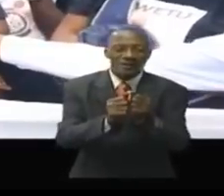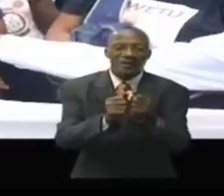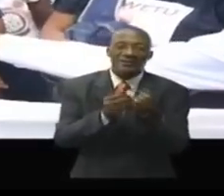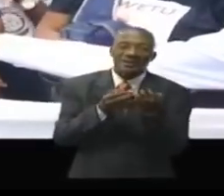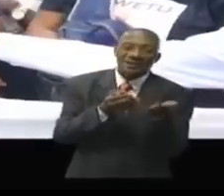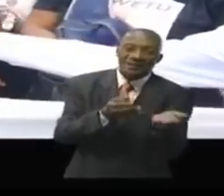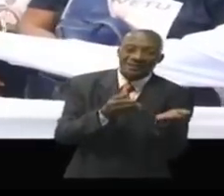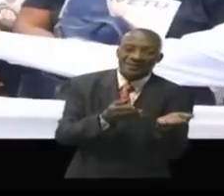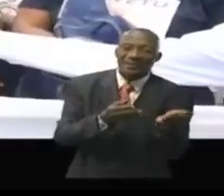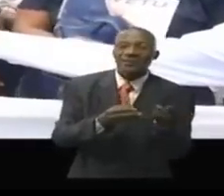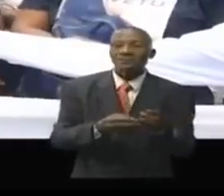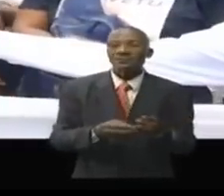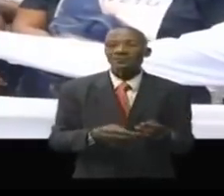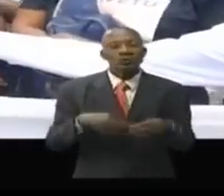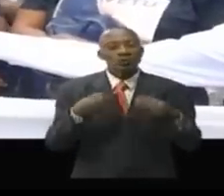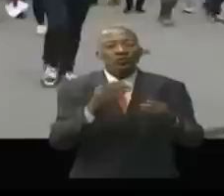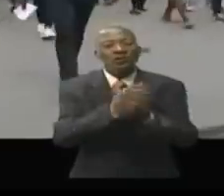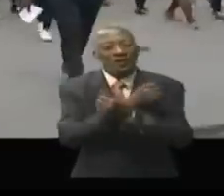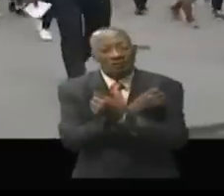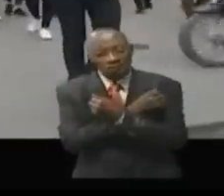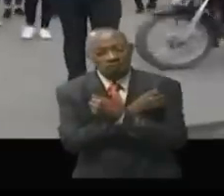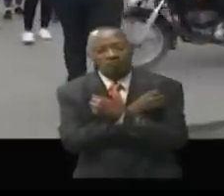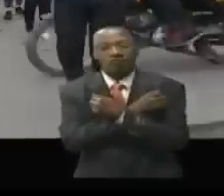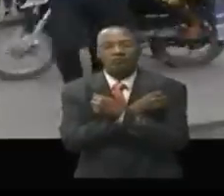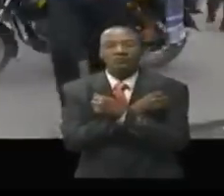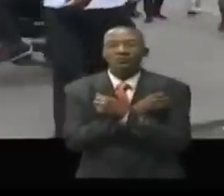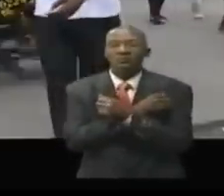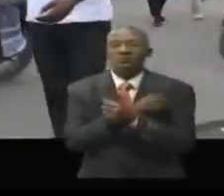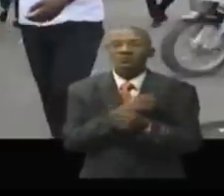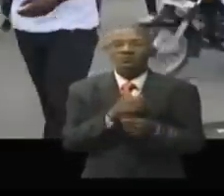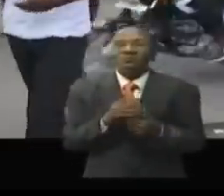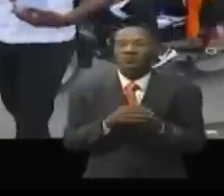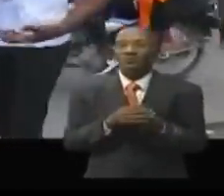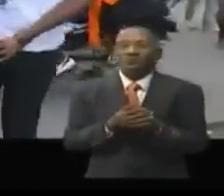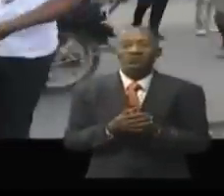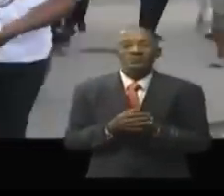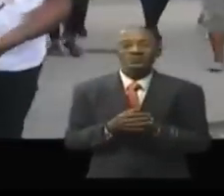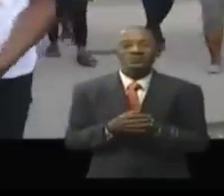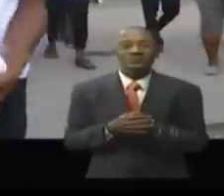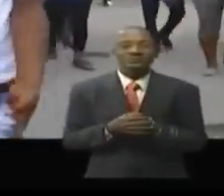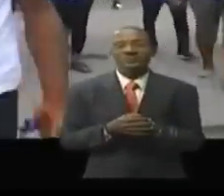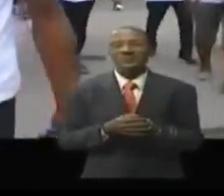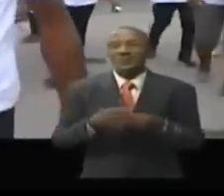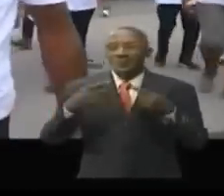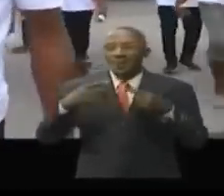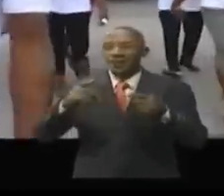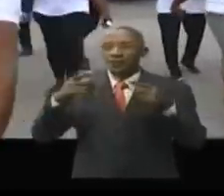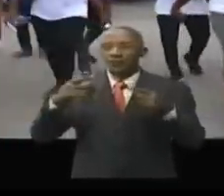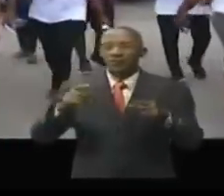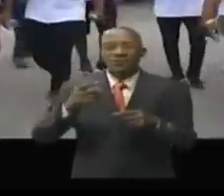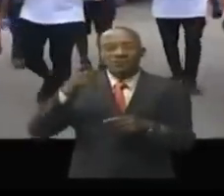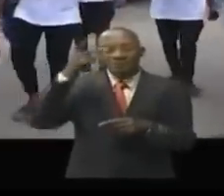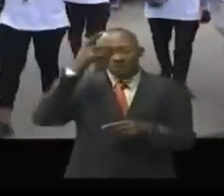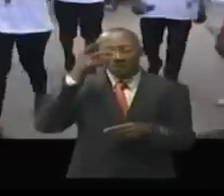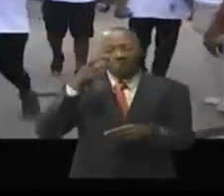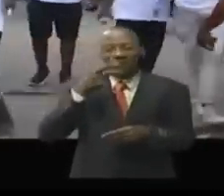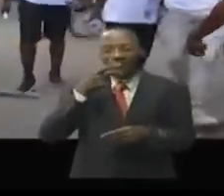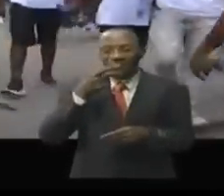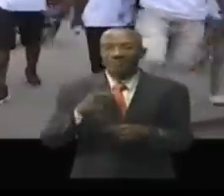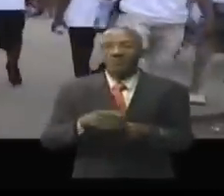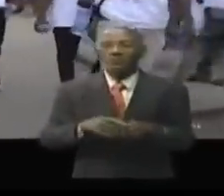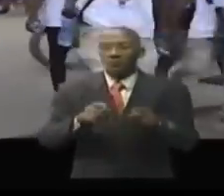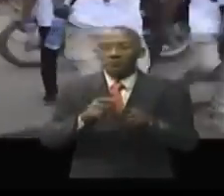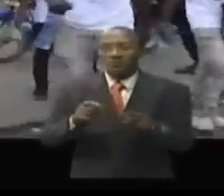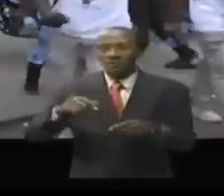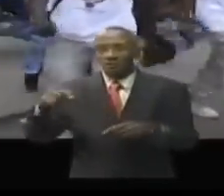ces tabous-là stoppent. Je vais dire à tous les parents, à tous ceux qui sont prêts de